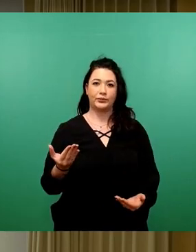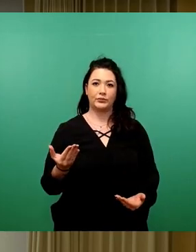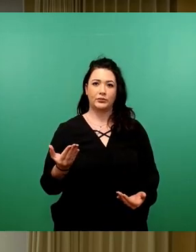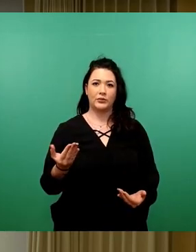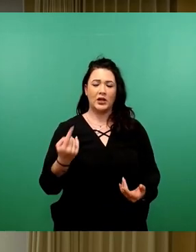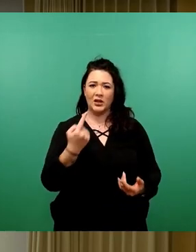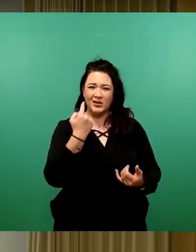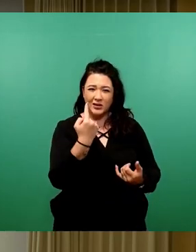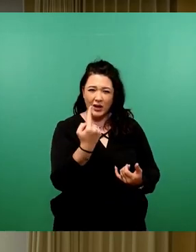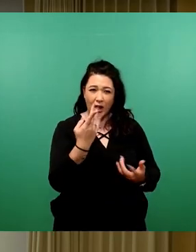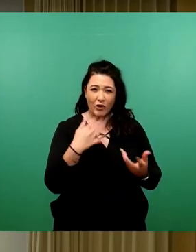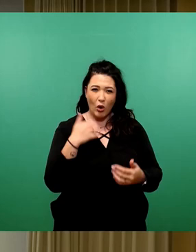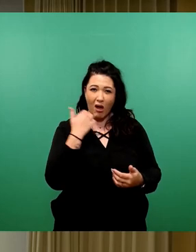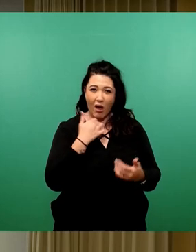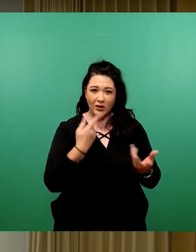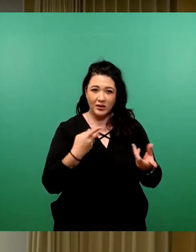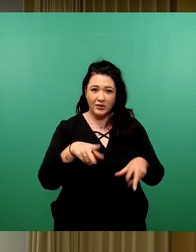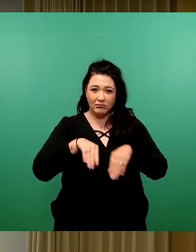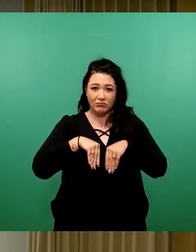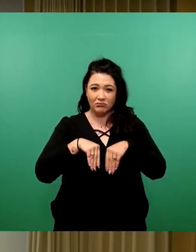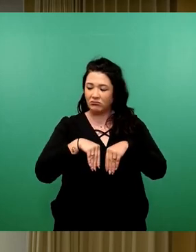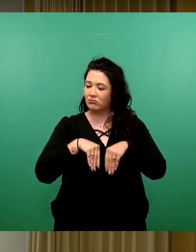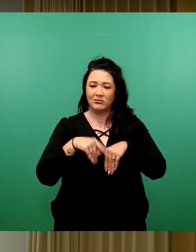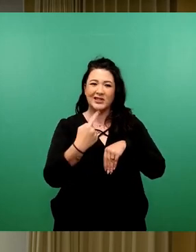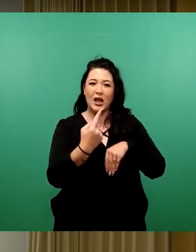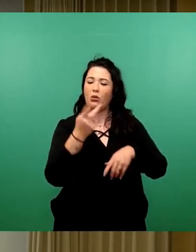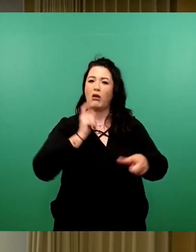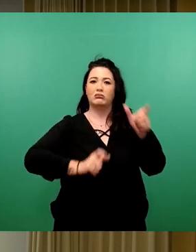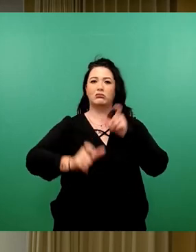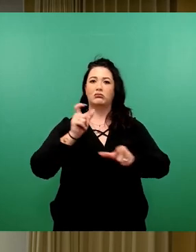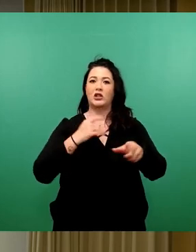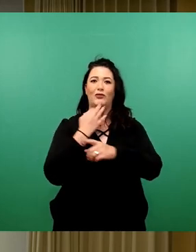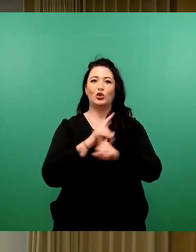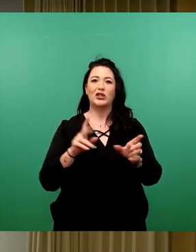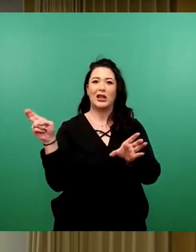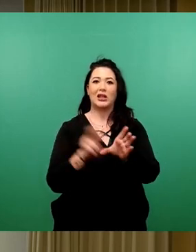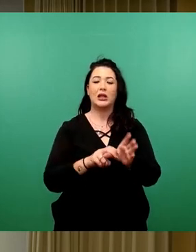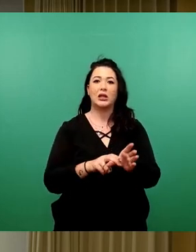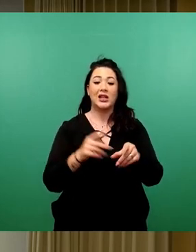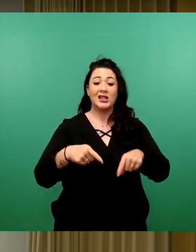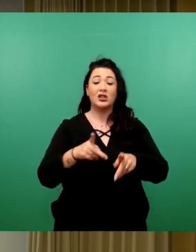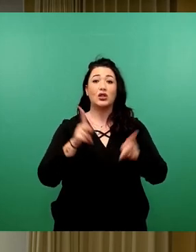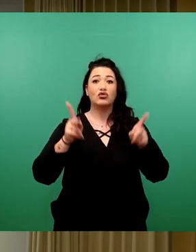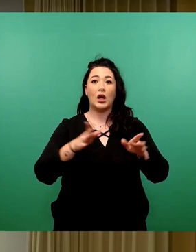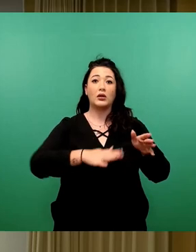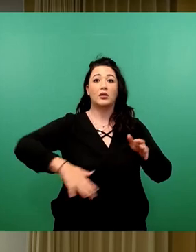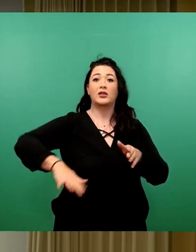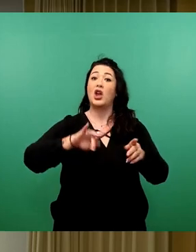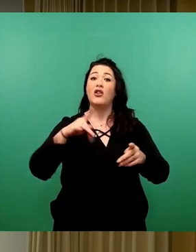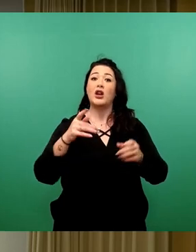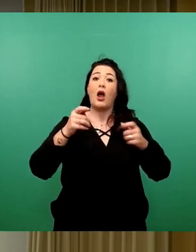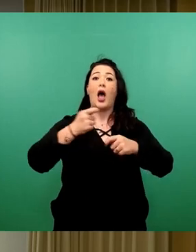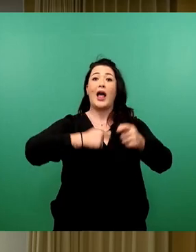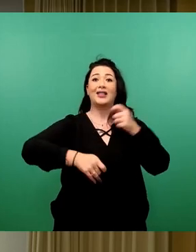Sie wollen einfach nicht. Sie wollen hier einfach nicht mitmachen. Es geht nicht darum, dass unsere Stadt in Zukunft wieder handlungsfähig ist, dass